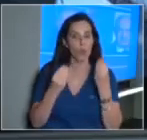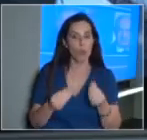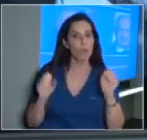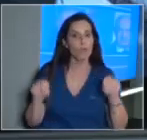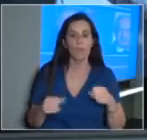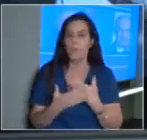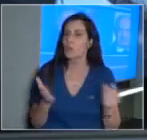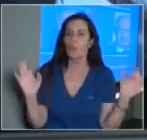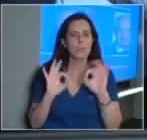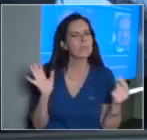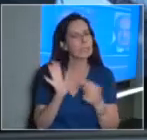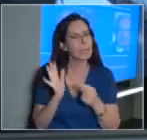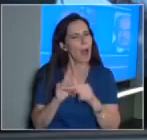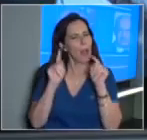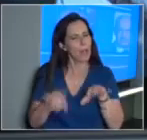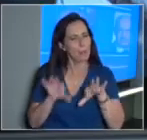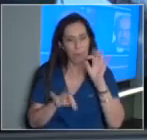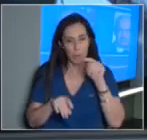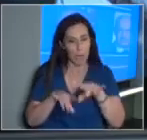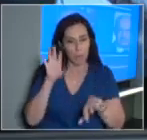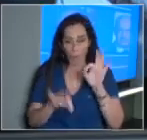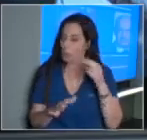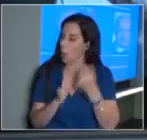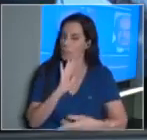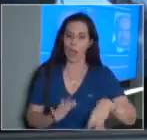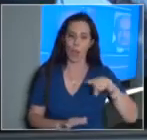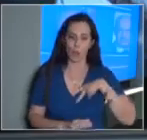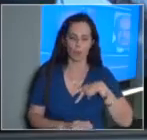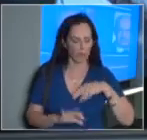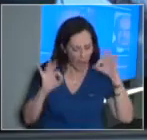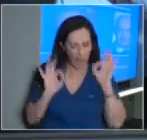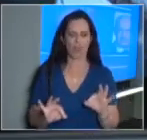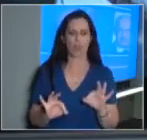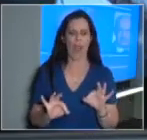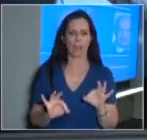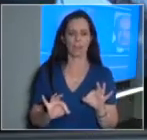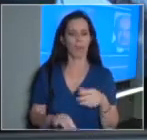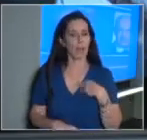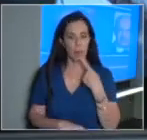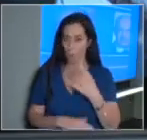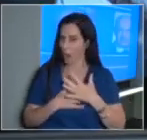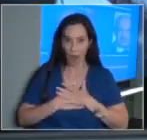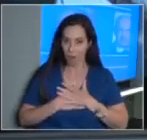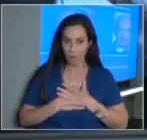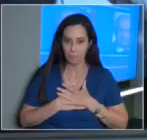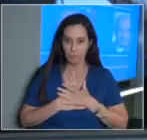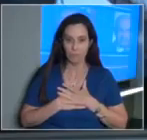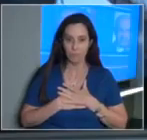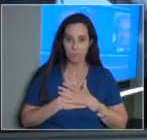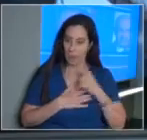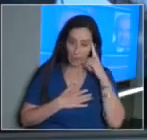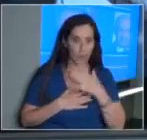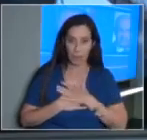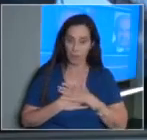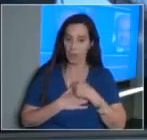ולמשול, וגם אין שום סיבה אמיתית להגיע לשם. אם נגיע לשם זה יהיה חוסר אחריות. חד משמעי, אני אומר לך